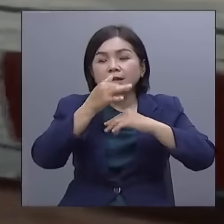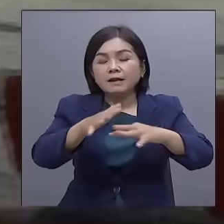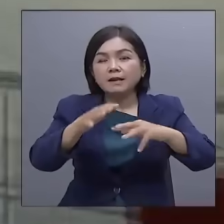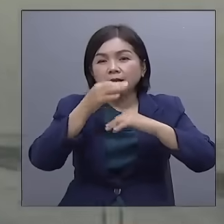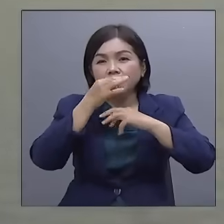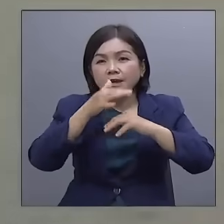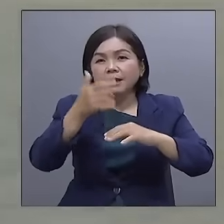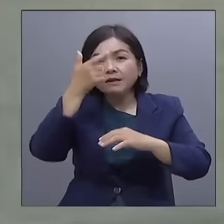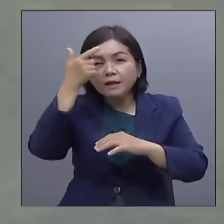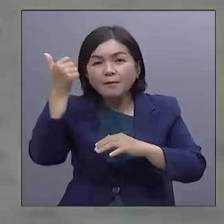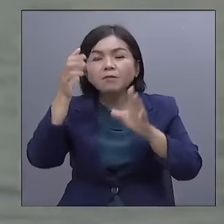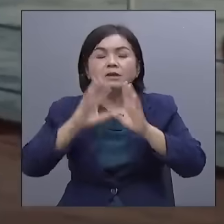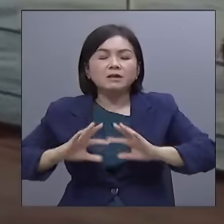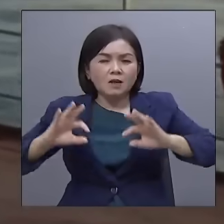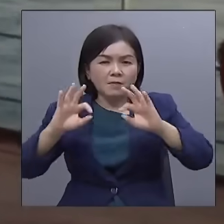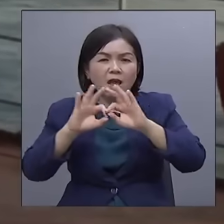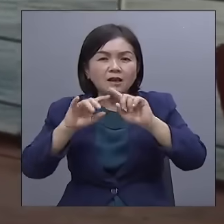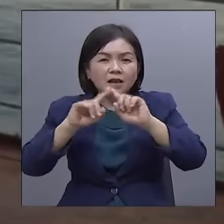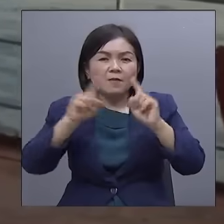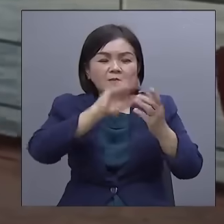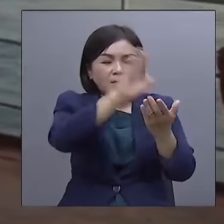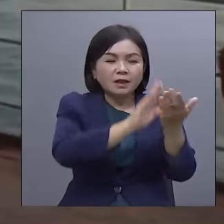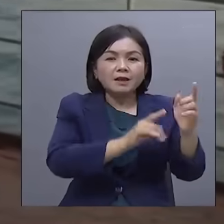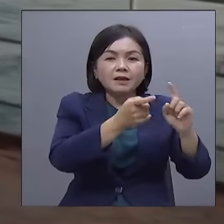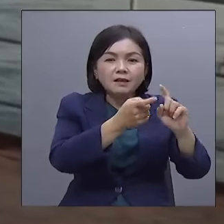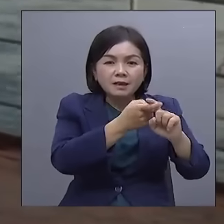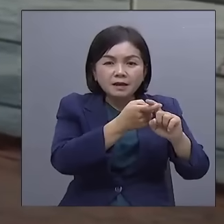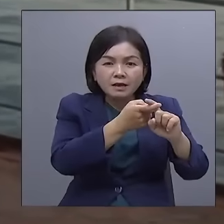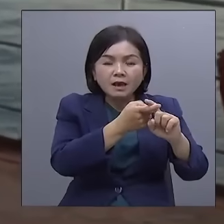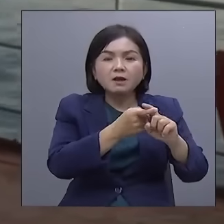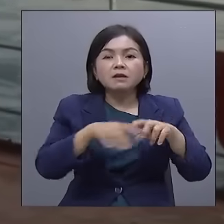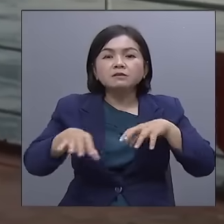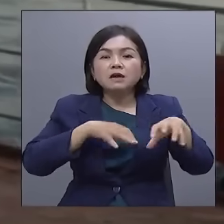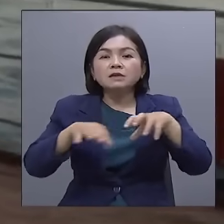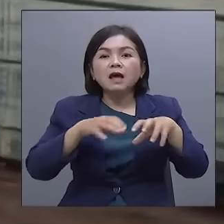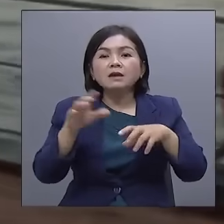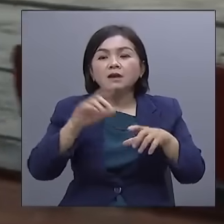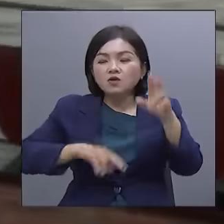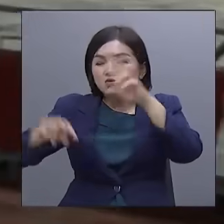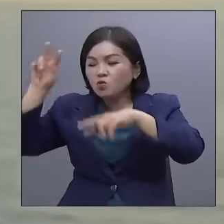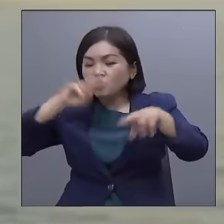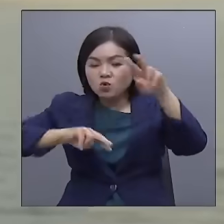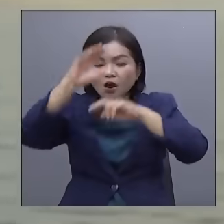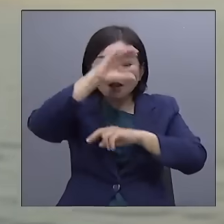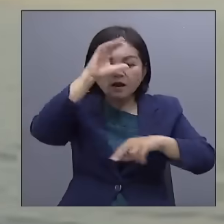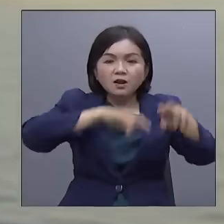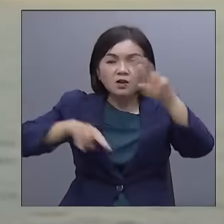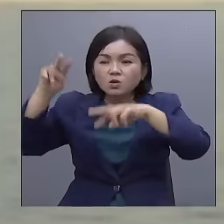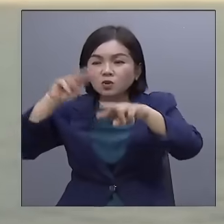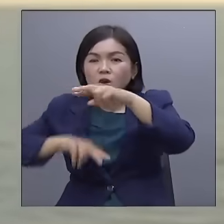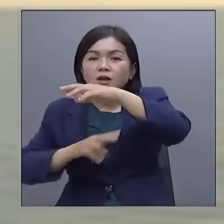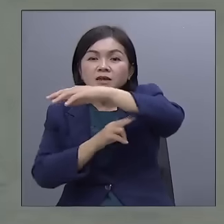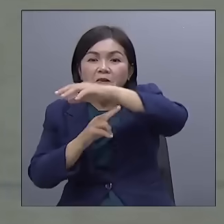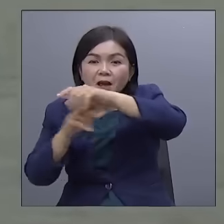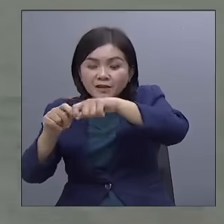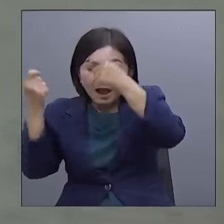และสมรภูมิรบสำคัญแต่รัสเซียกลับเพิ่งจะจัดเรือบริเวณน่านน้ำบริเวณนี้หลังเกิดเหตุโจมตีสะพาน